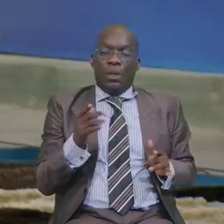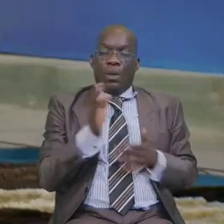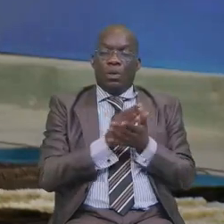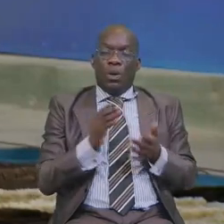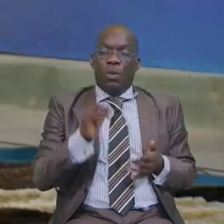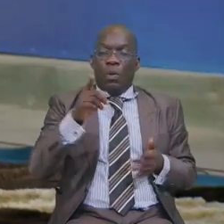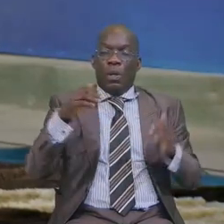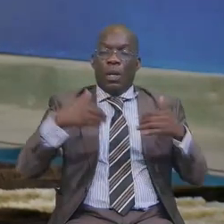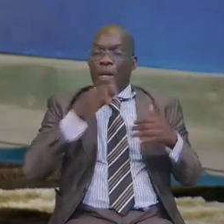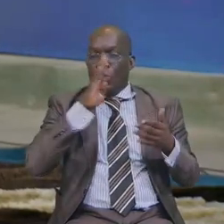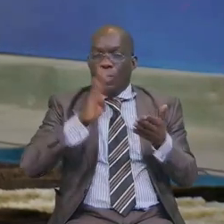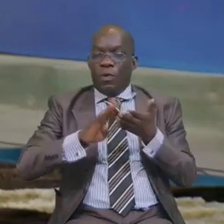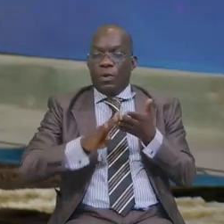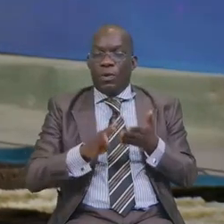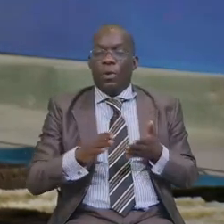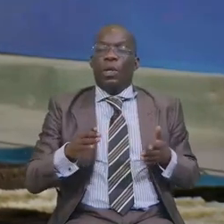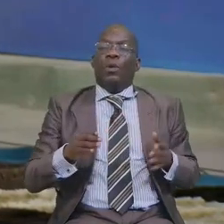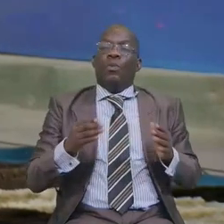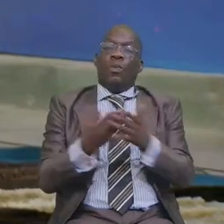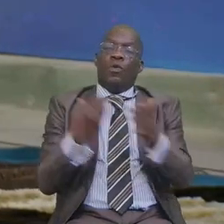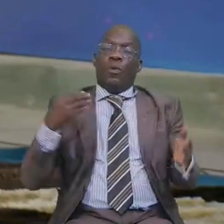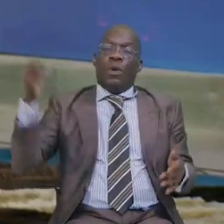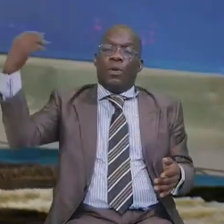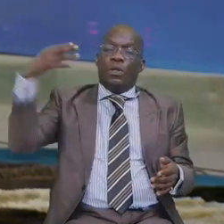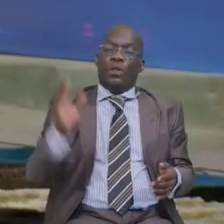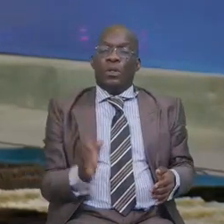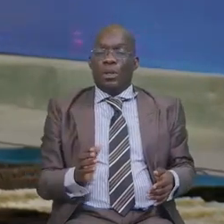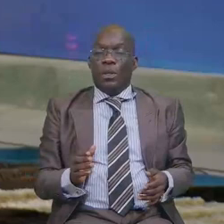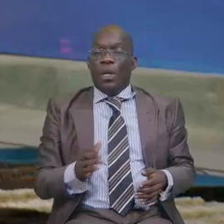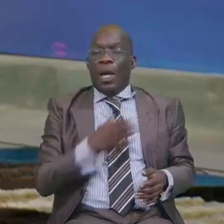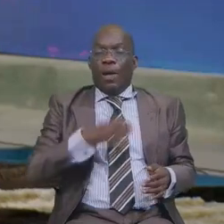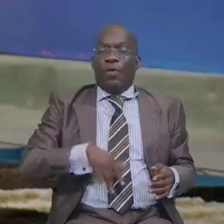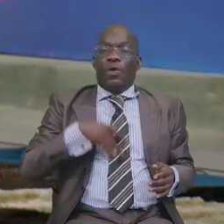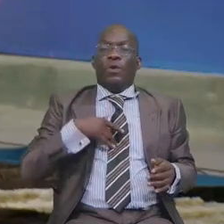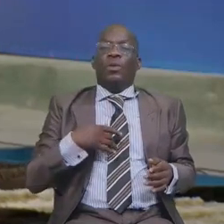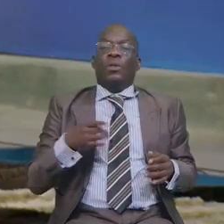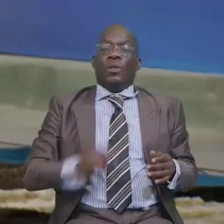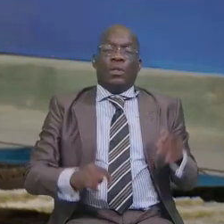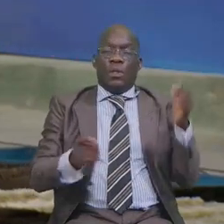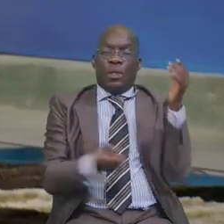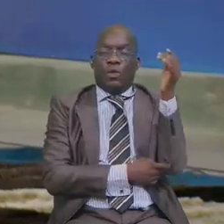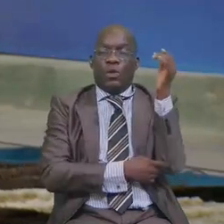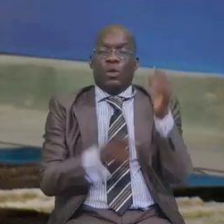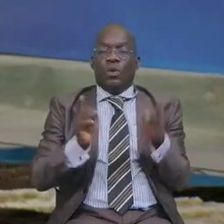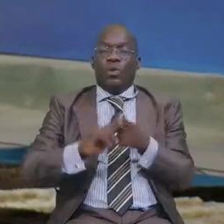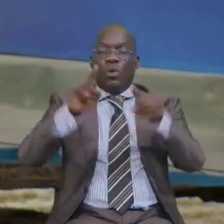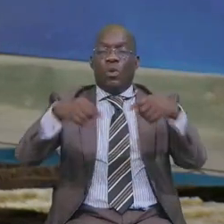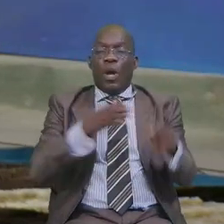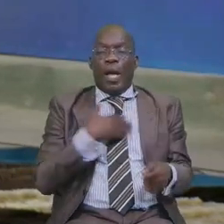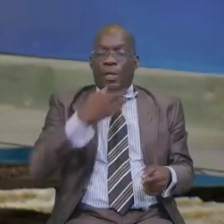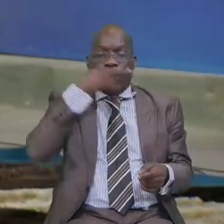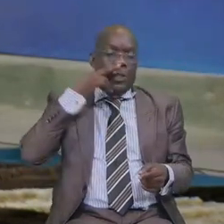été pardonné de façon gracieuse. Il sent la tentation d'aller voler encore,